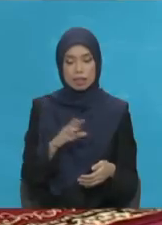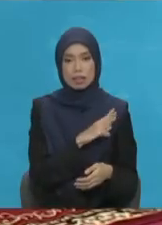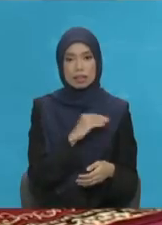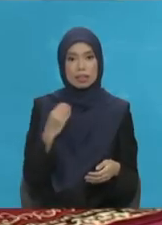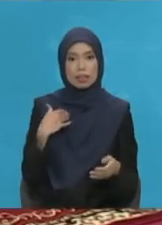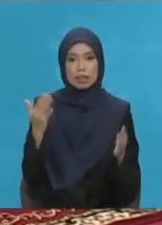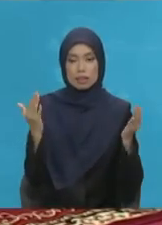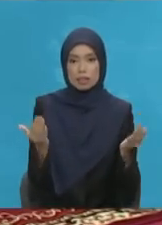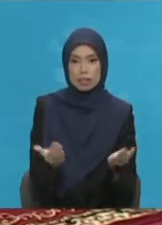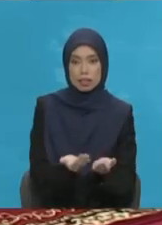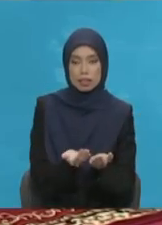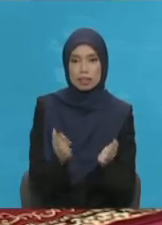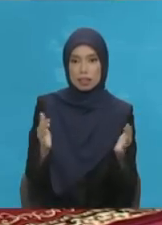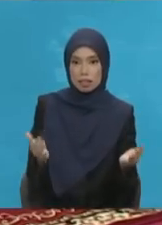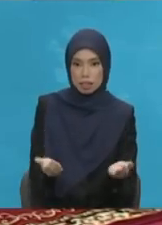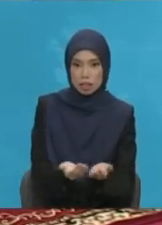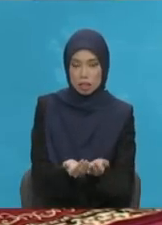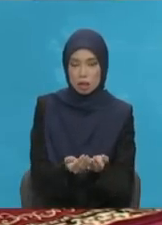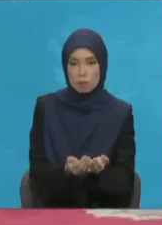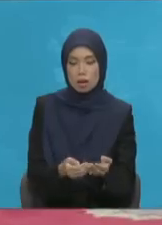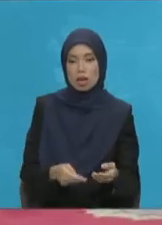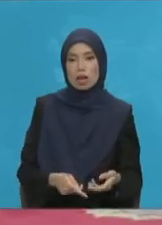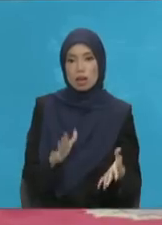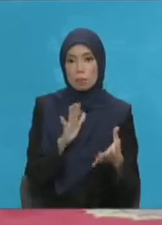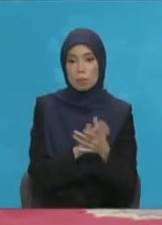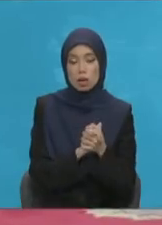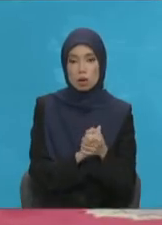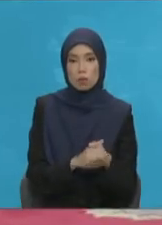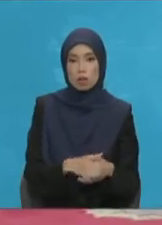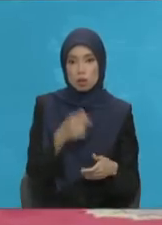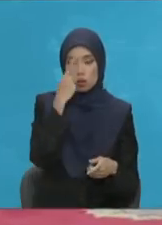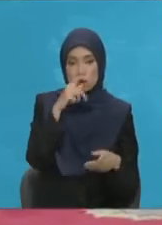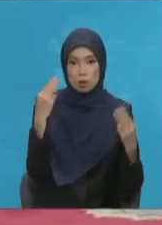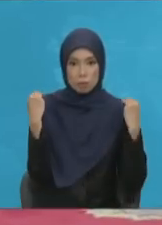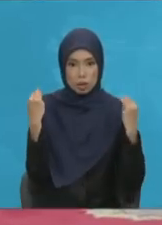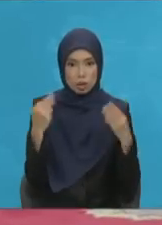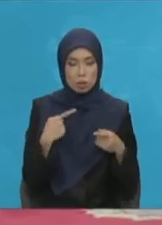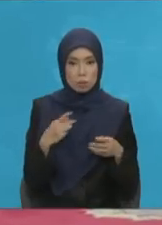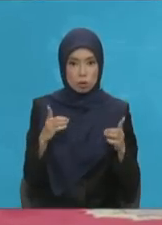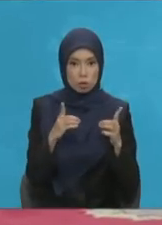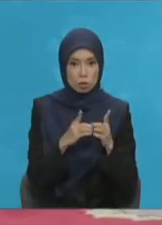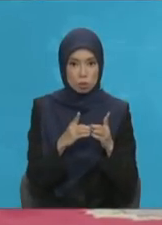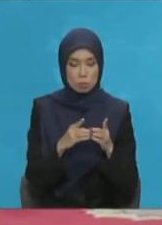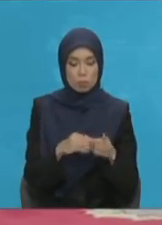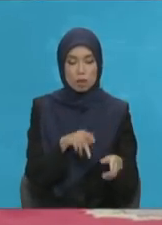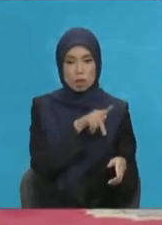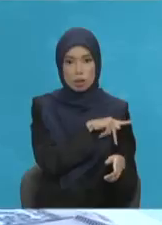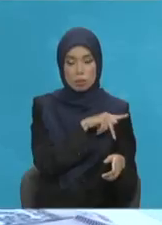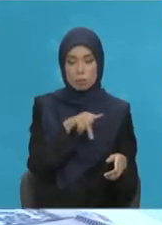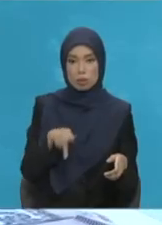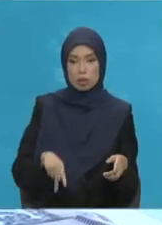dansa ganti-gantian untuk disembahkan ke depan majelis ke bawah dulu yang maha Mulia penduduk